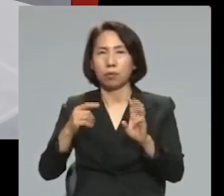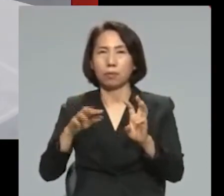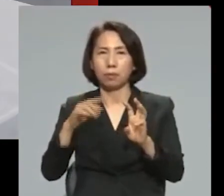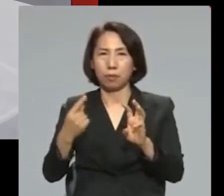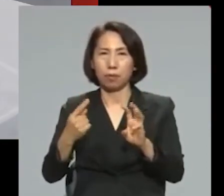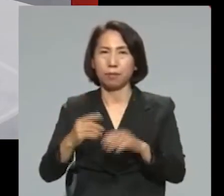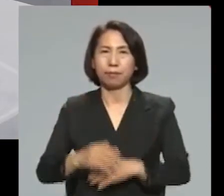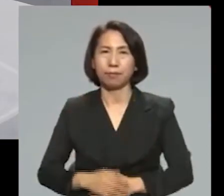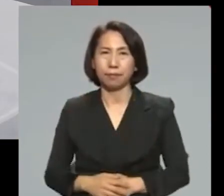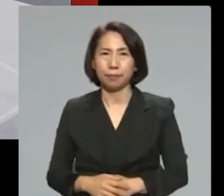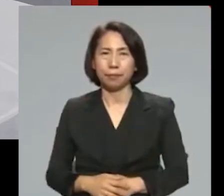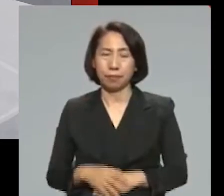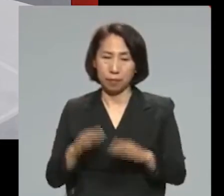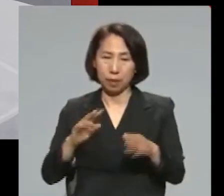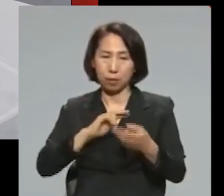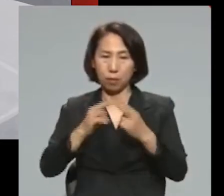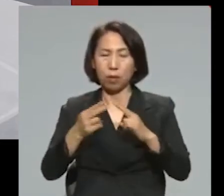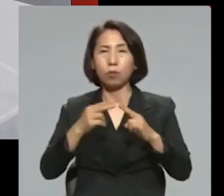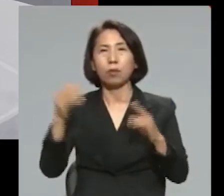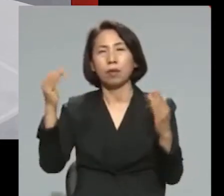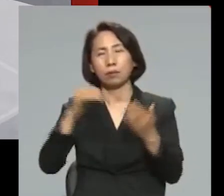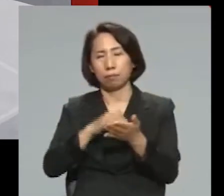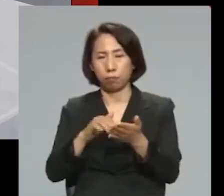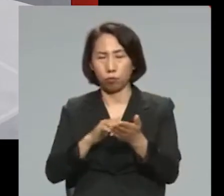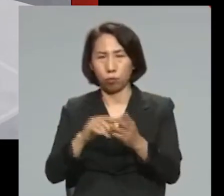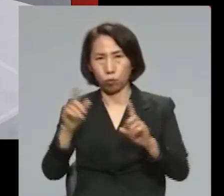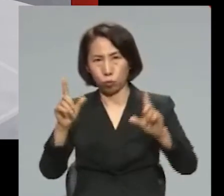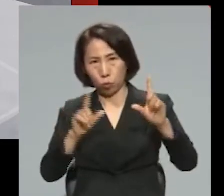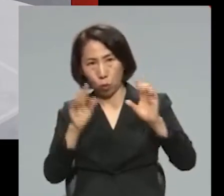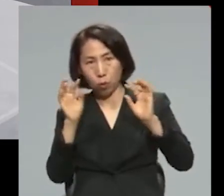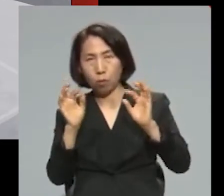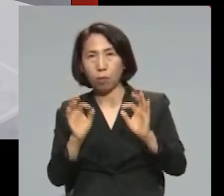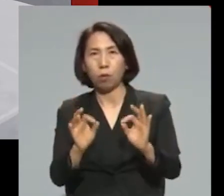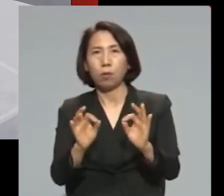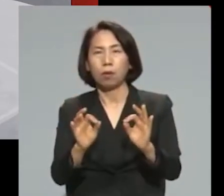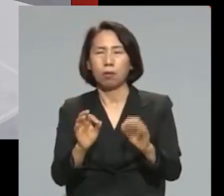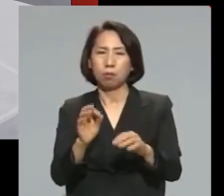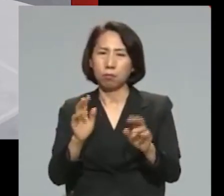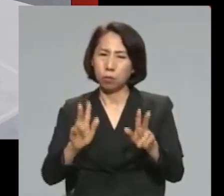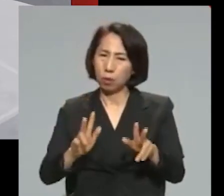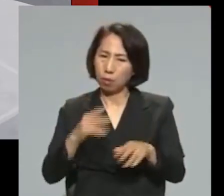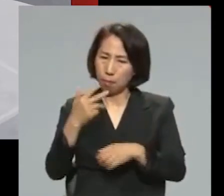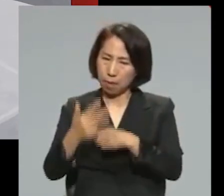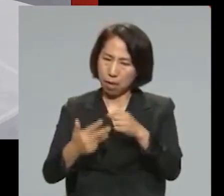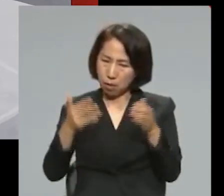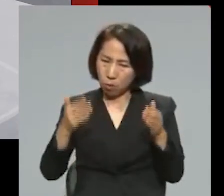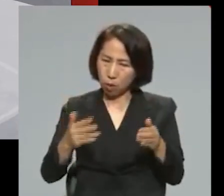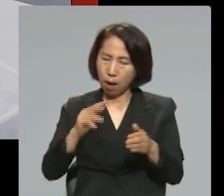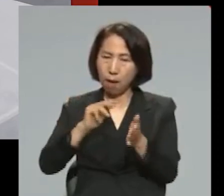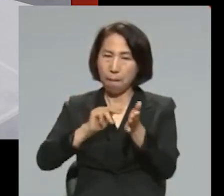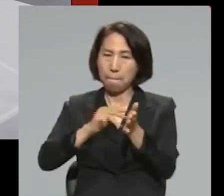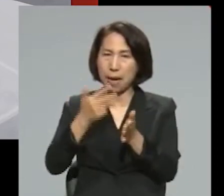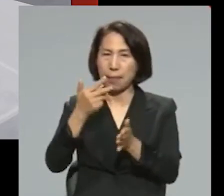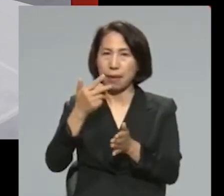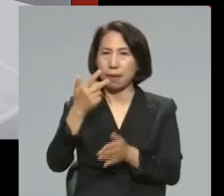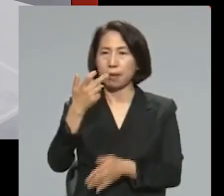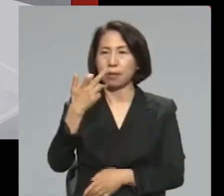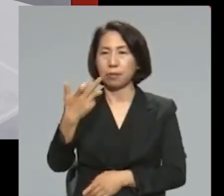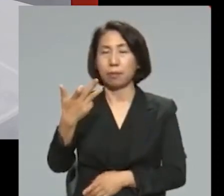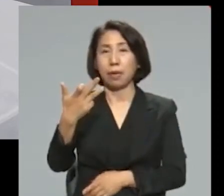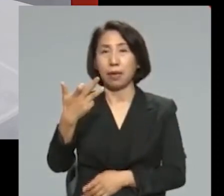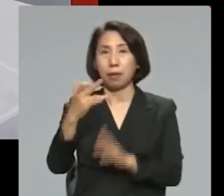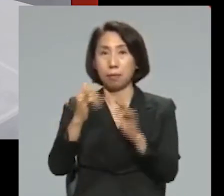현재 고령군 학생 수의 추이를 보면 8년간 818명이나